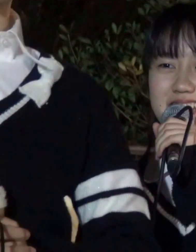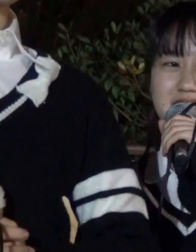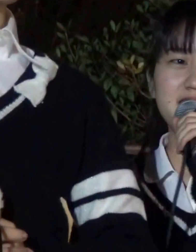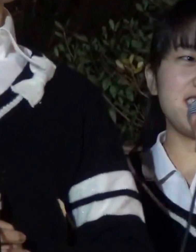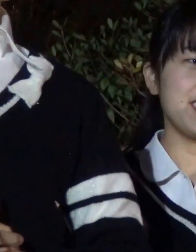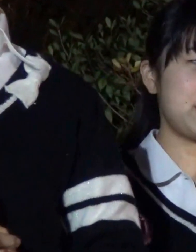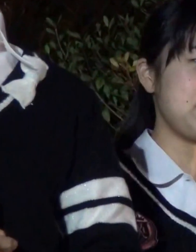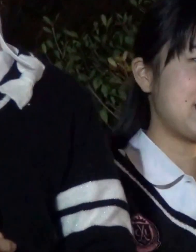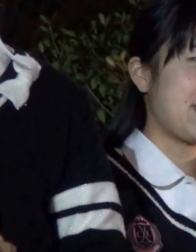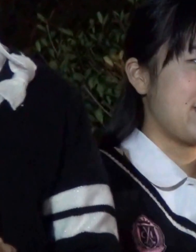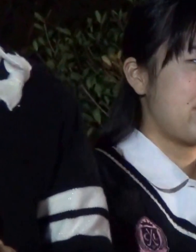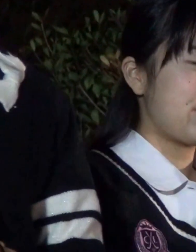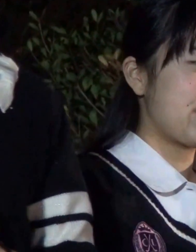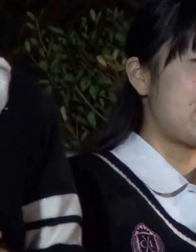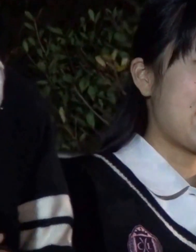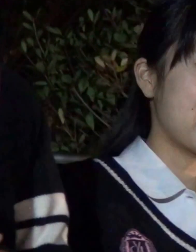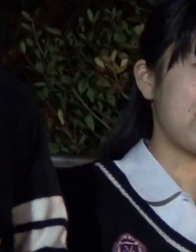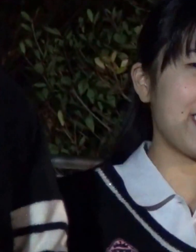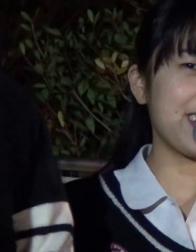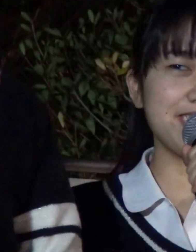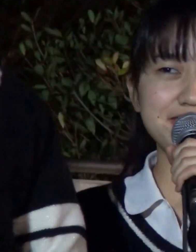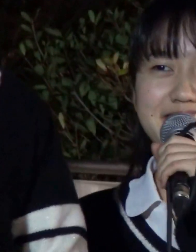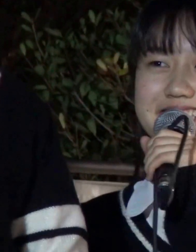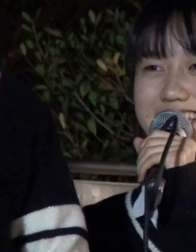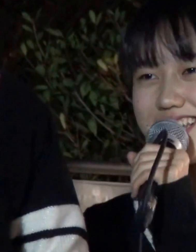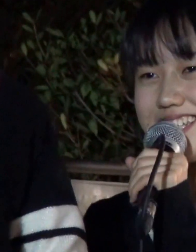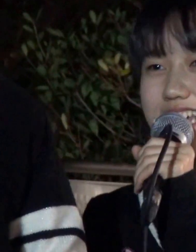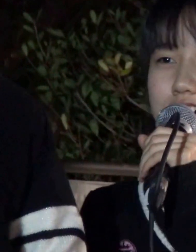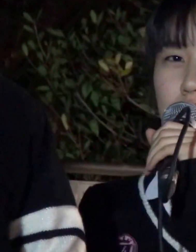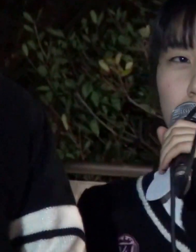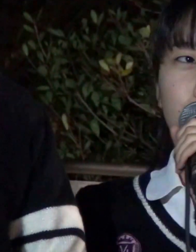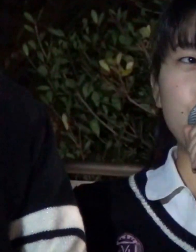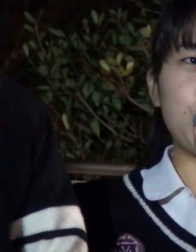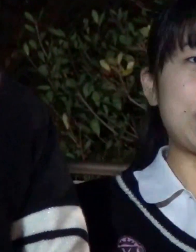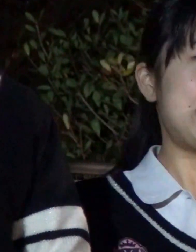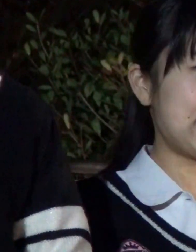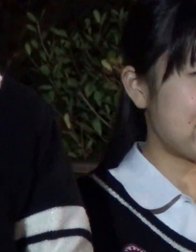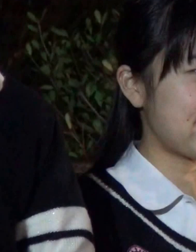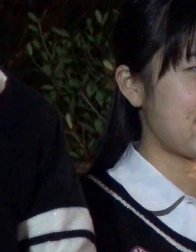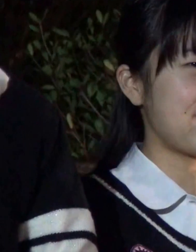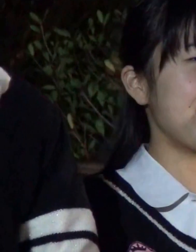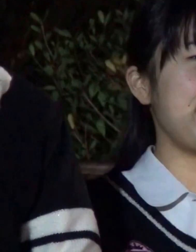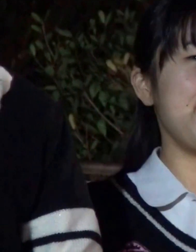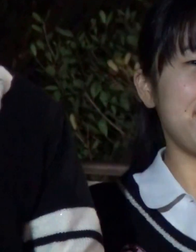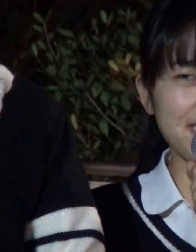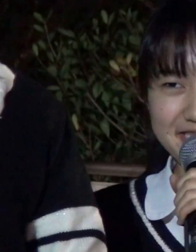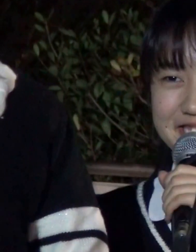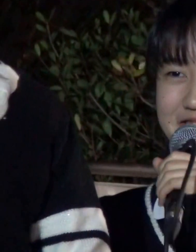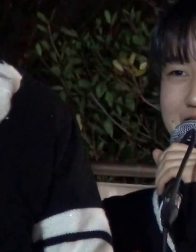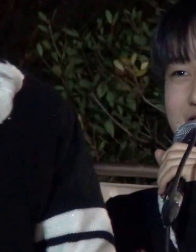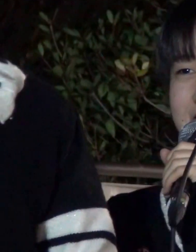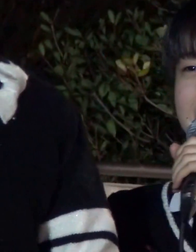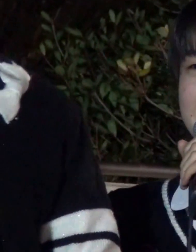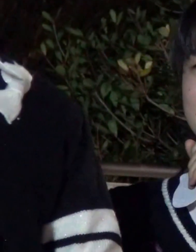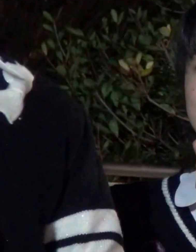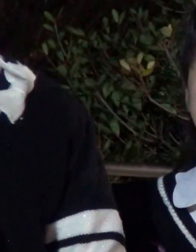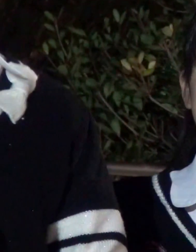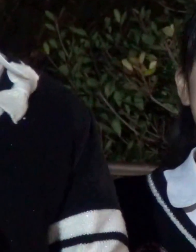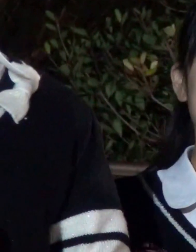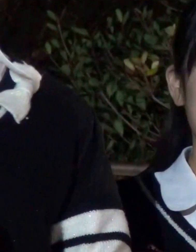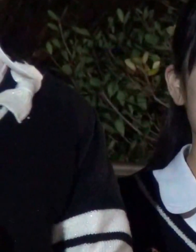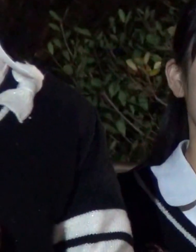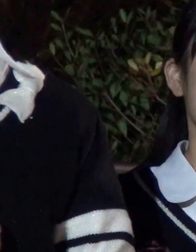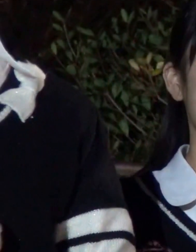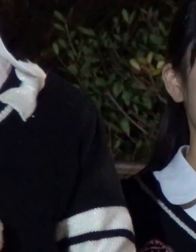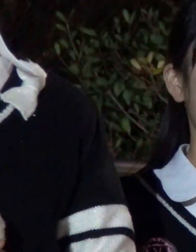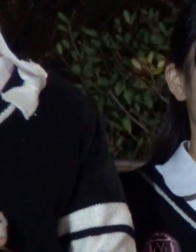。はい、リーダーの清水かりん19歳の大学1年生です。私この希望のエリアに来させていただいたの初めてなん